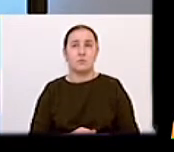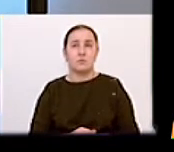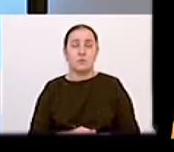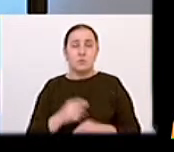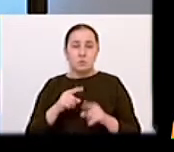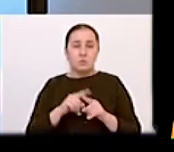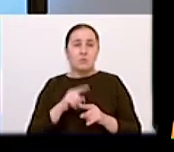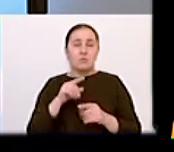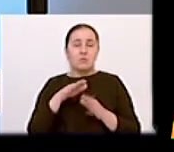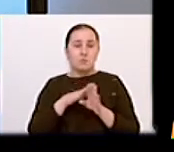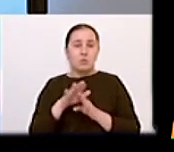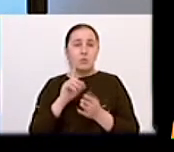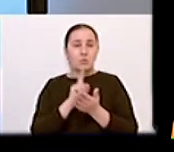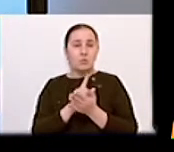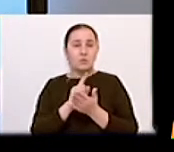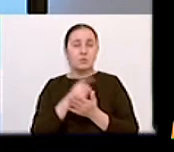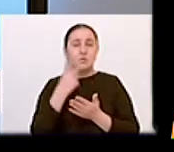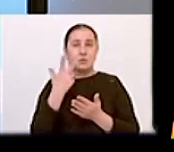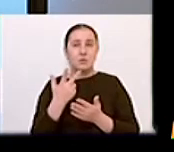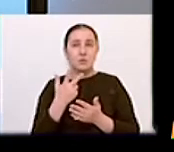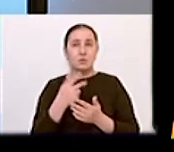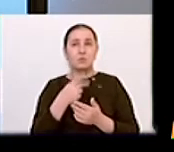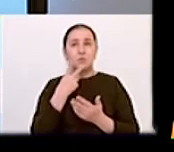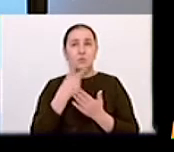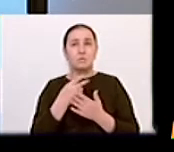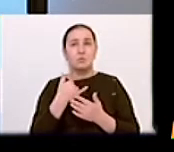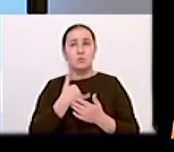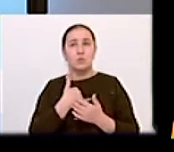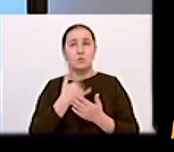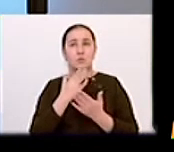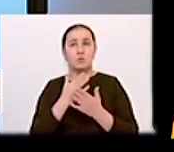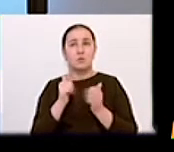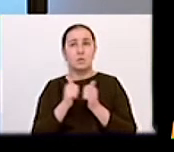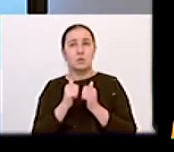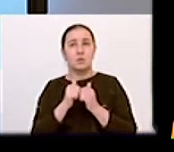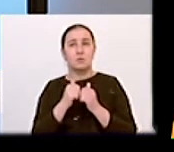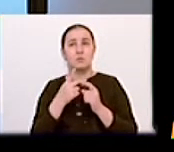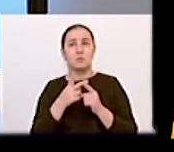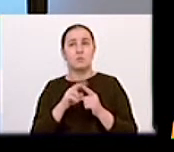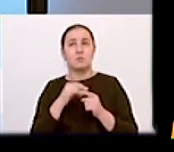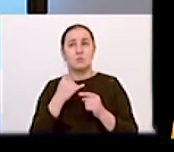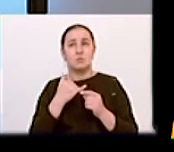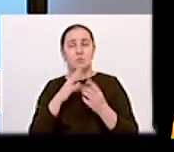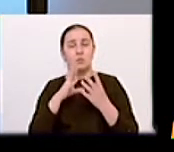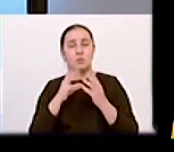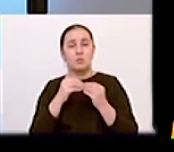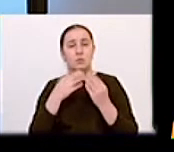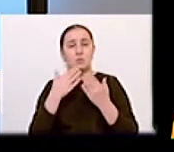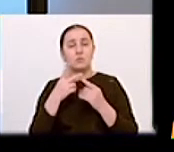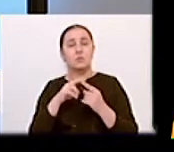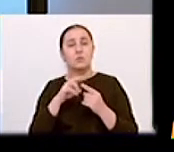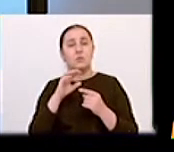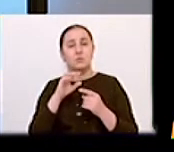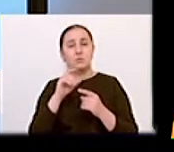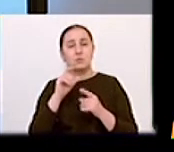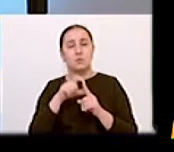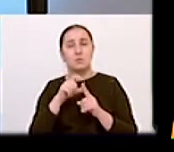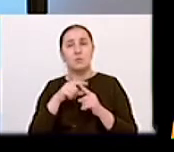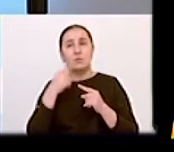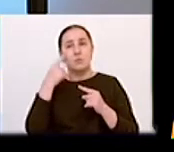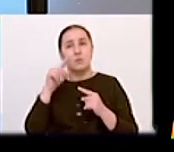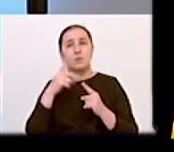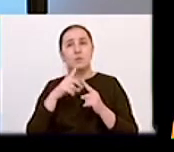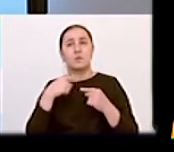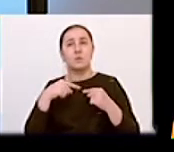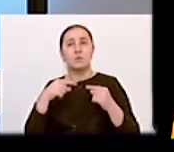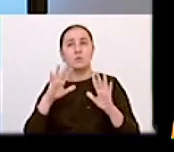что ж, выполним упражнение 3. Посмотрите, у нас есть ряд однородных членов и есть обобщающее слово. Нужно придумать разные